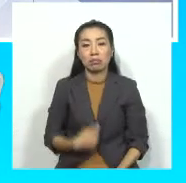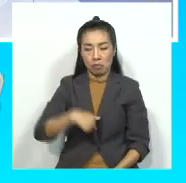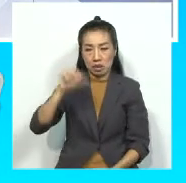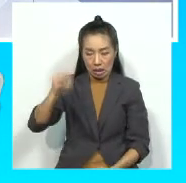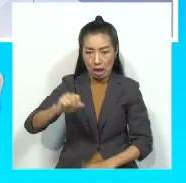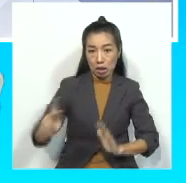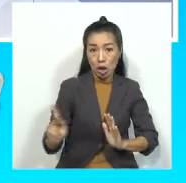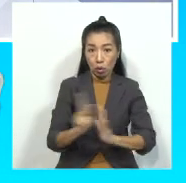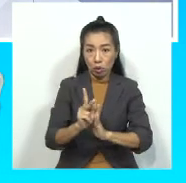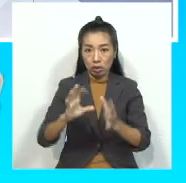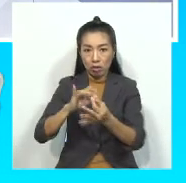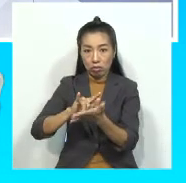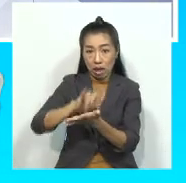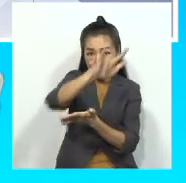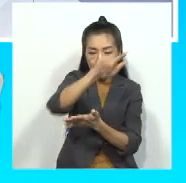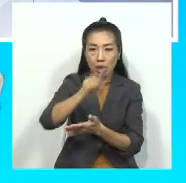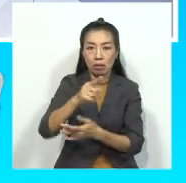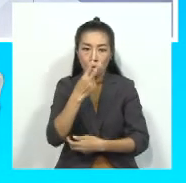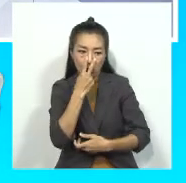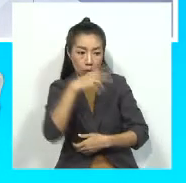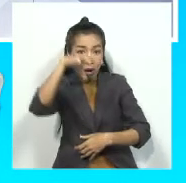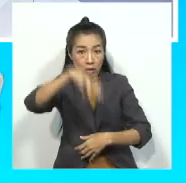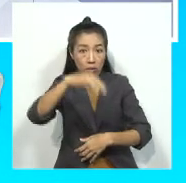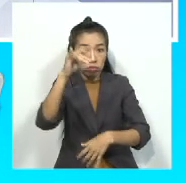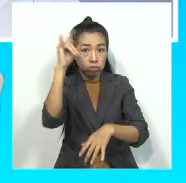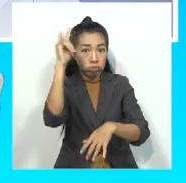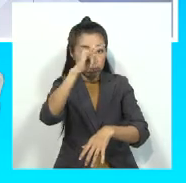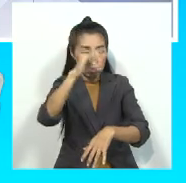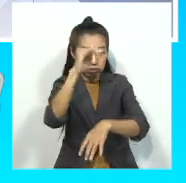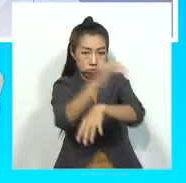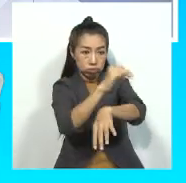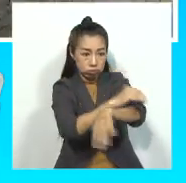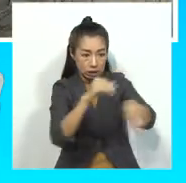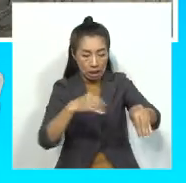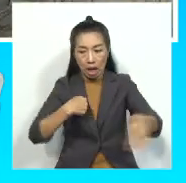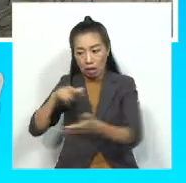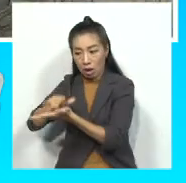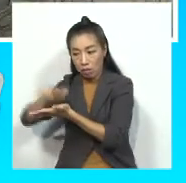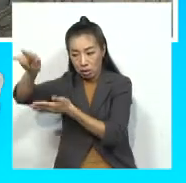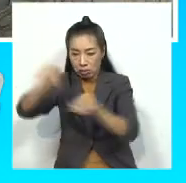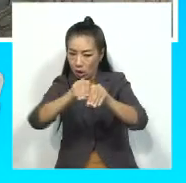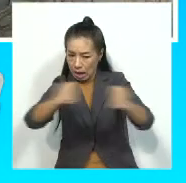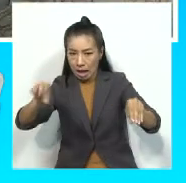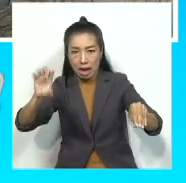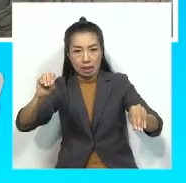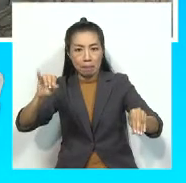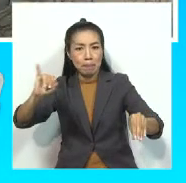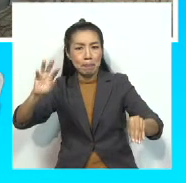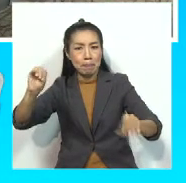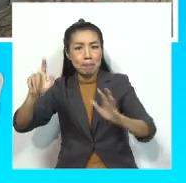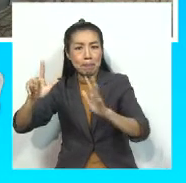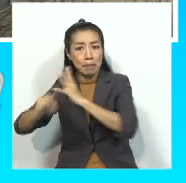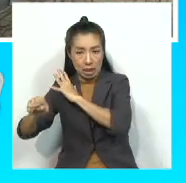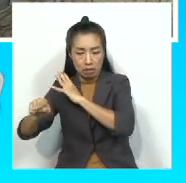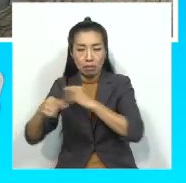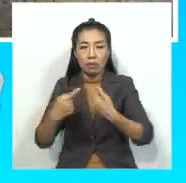ล้วเนี่ยจะให้ห่างจากสนามบินต้องบินห่างจากสนามบินเนี่ยไม่น้อยกว่า50ไมล์แต่ทั้งนี้ทั้งนั้นเนี่ยทางรัฐบาลก็เห็นความ